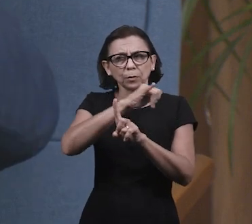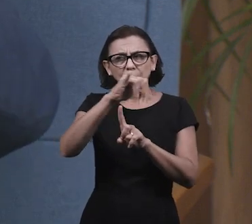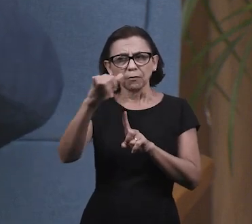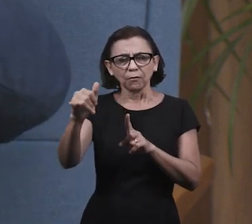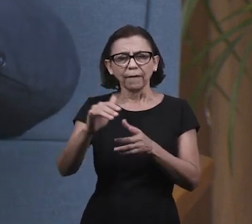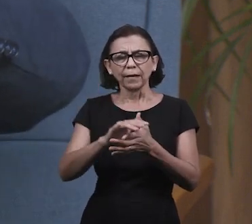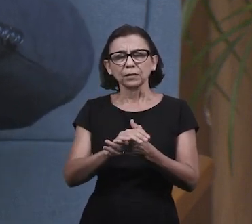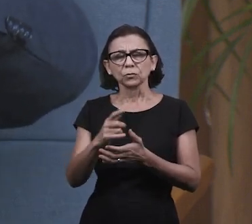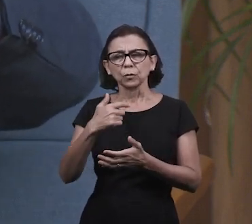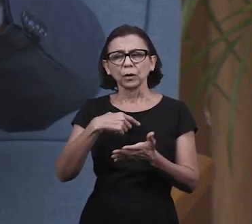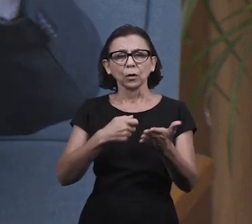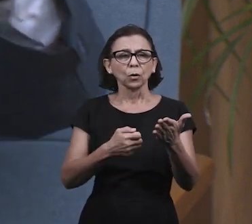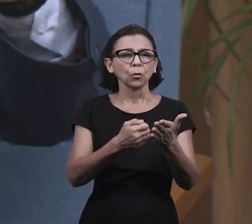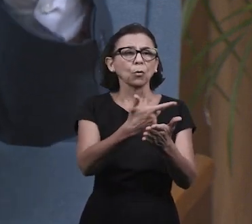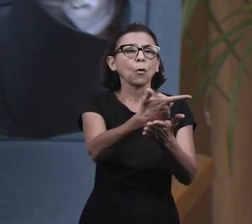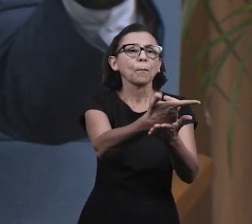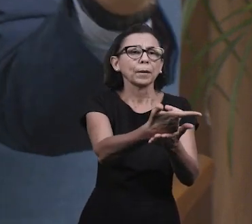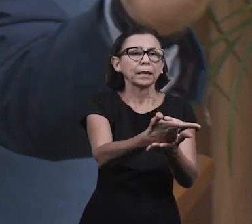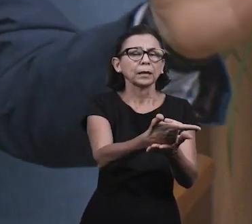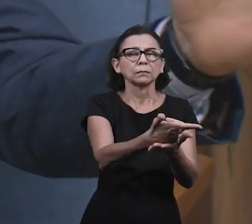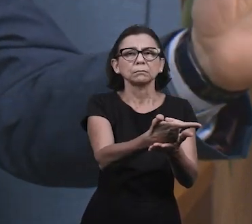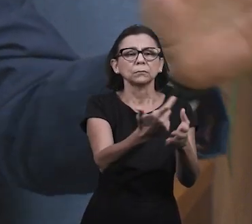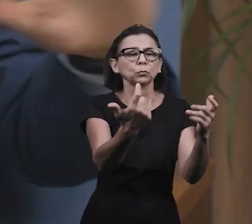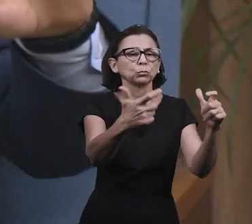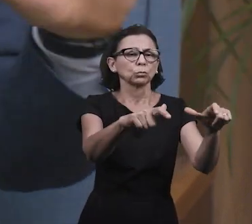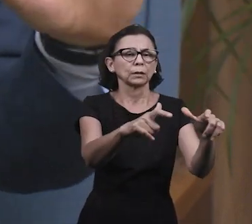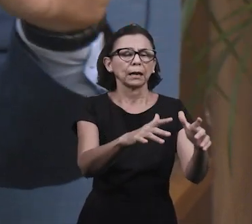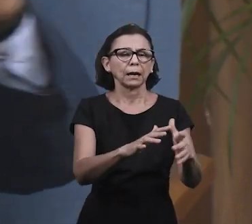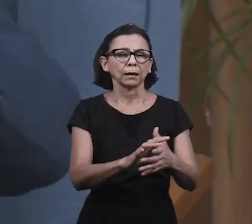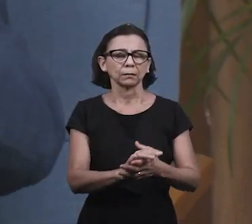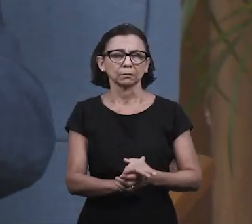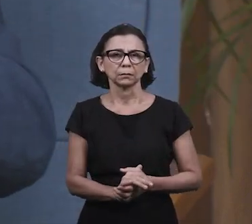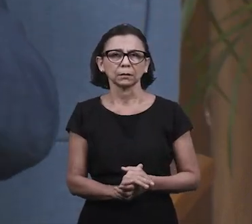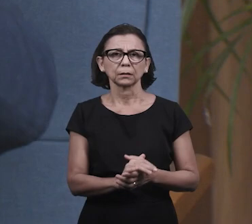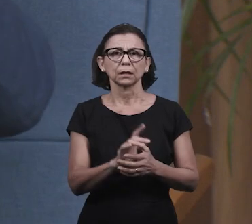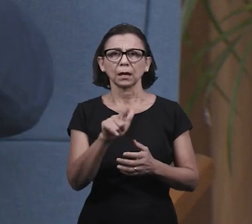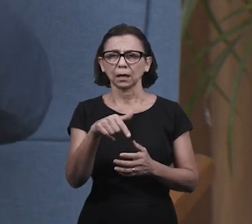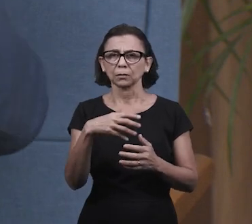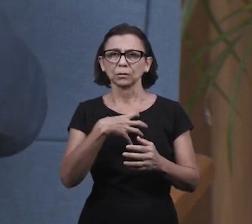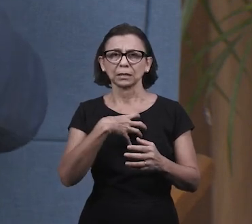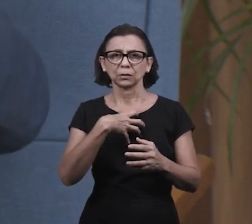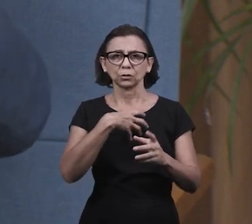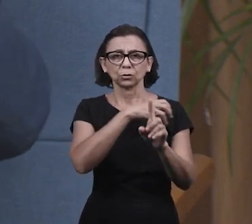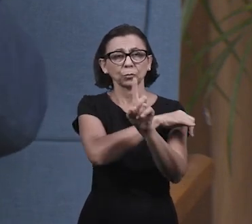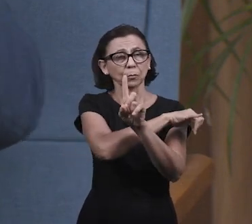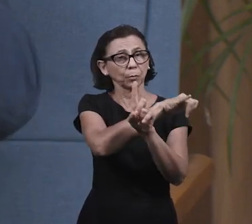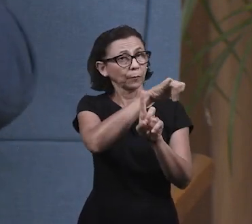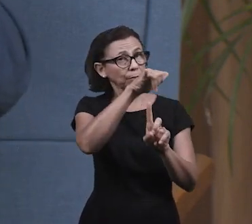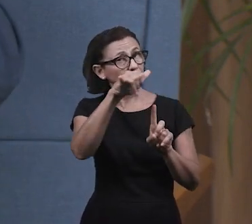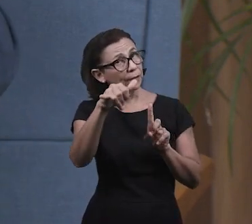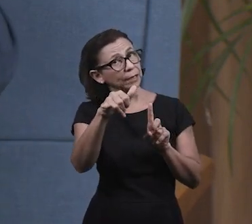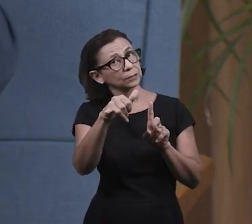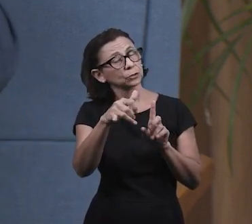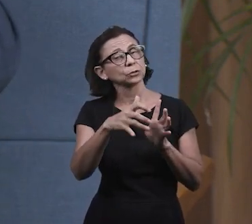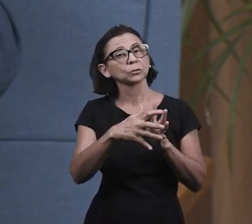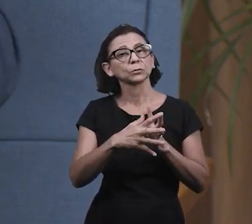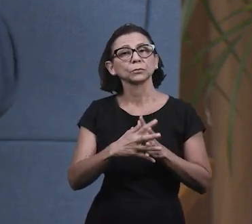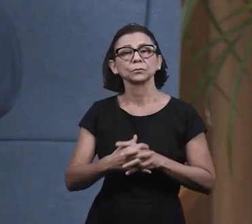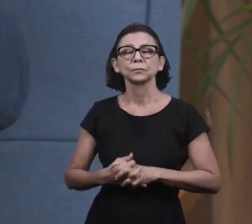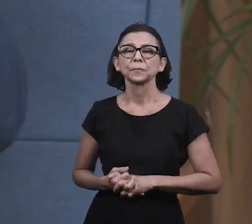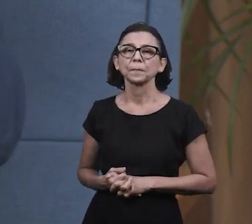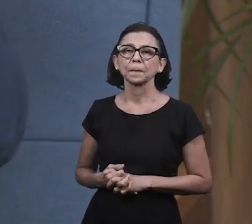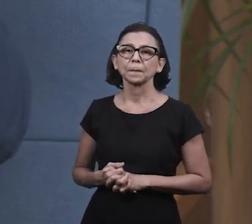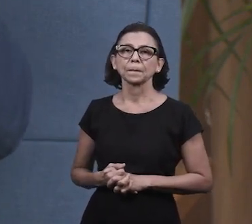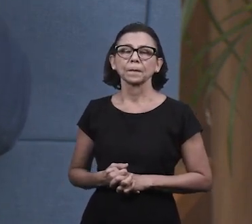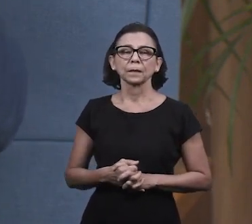prophétique et j'ai acheté un champ. Cela ne parle pas d'acheter une propriété. Non, non. C'est une application prophétique.